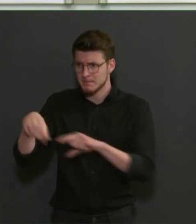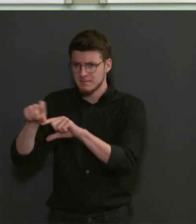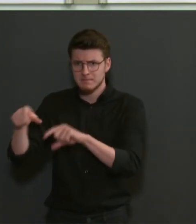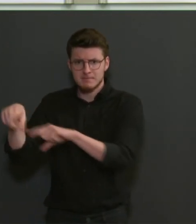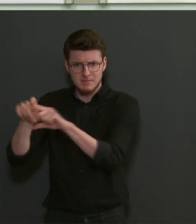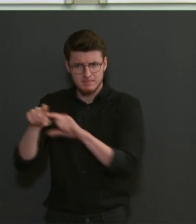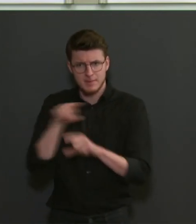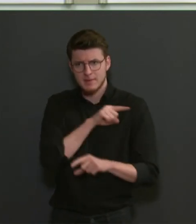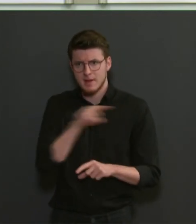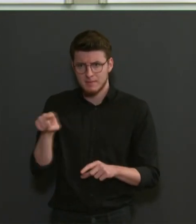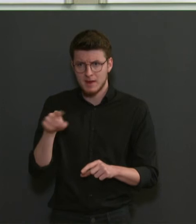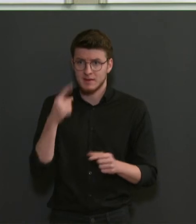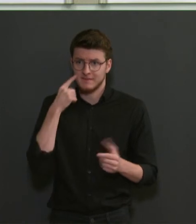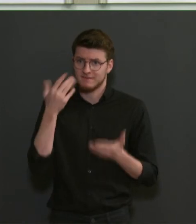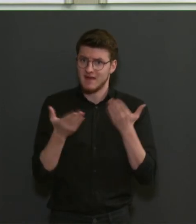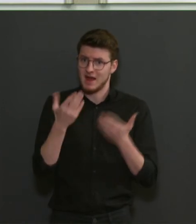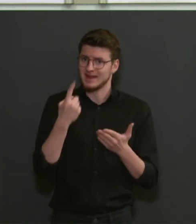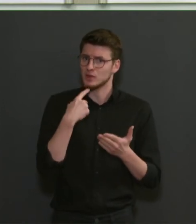met de week ervoor.